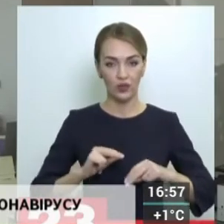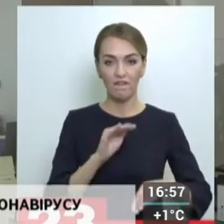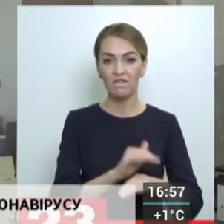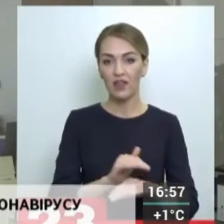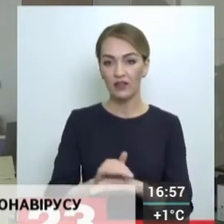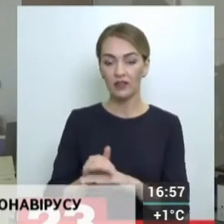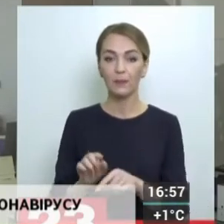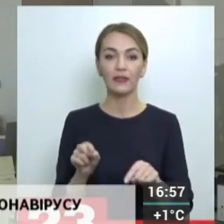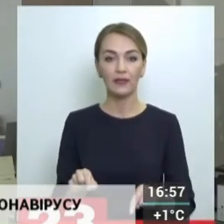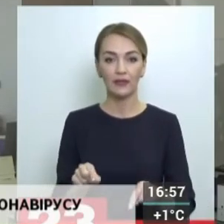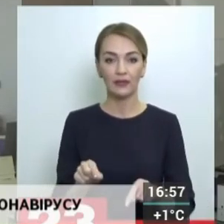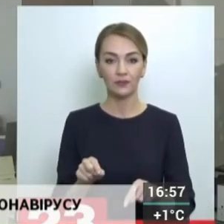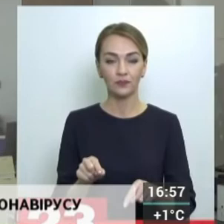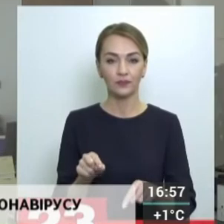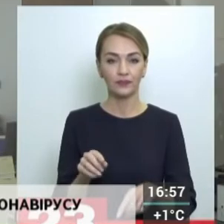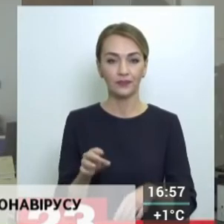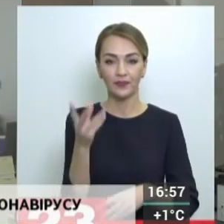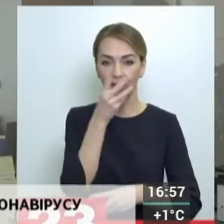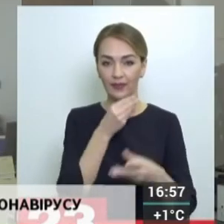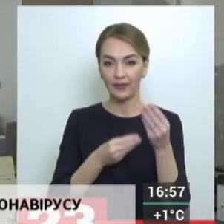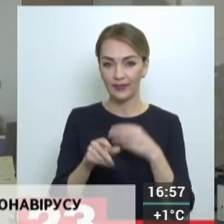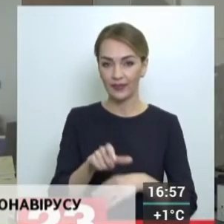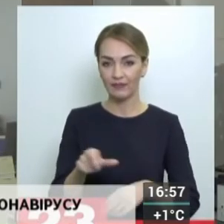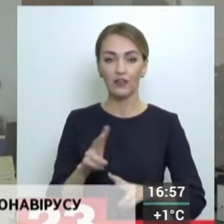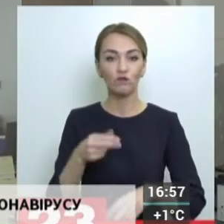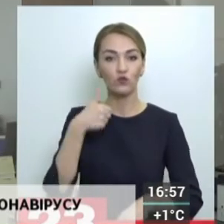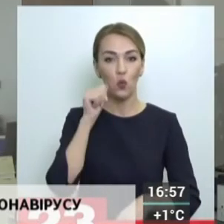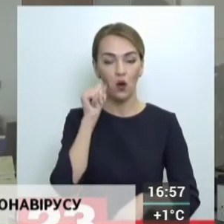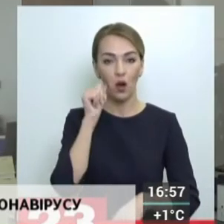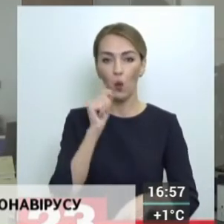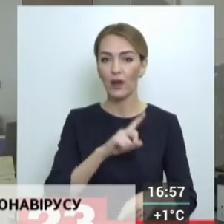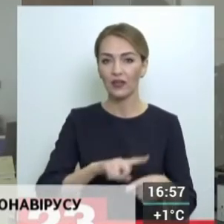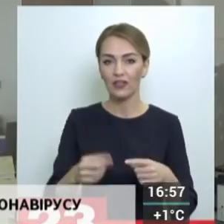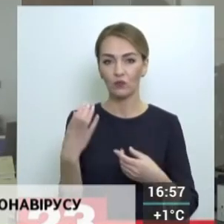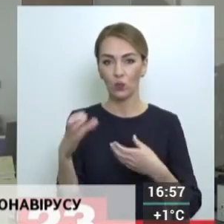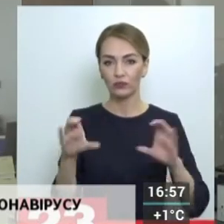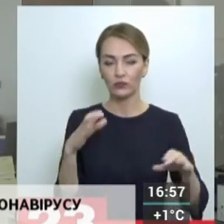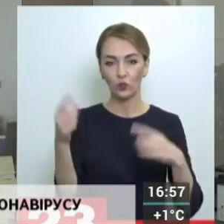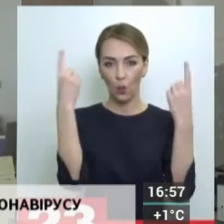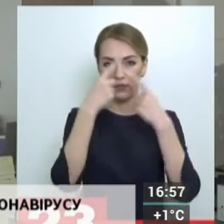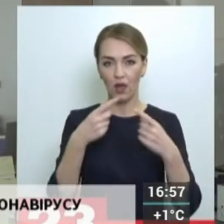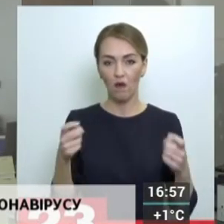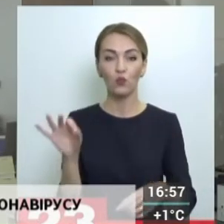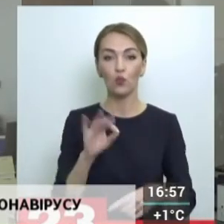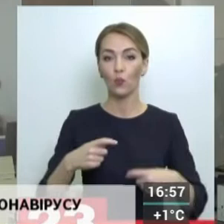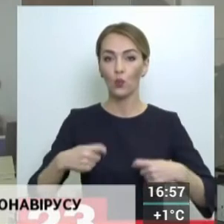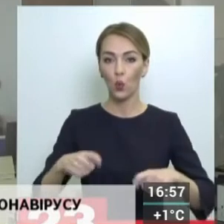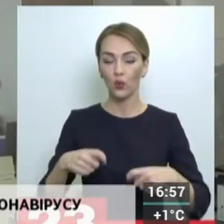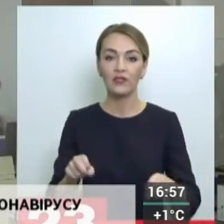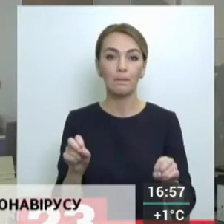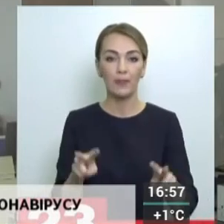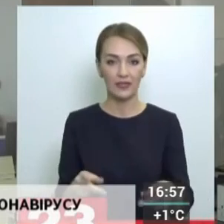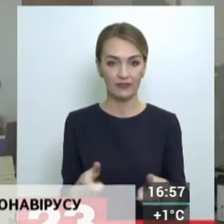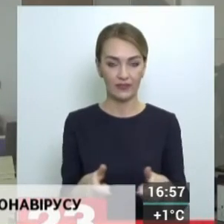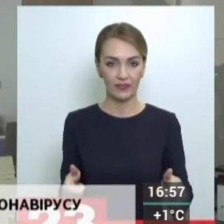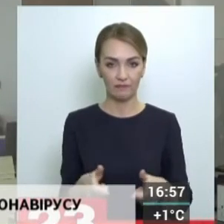виявленням тих ділків, які вчора оперативно розміщили об'яву про продаж